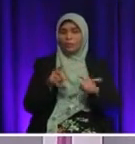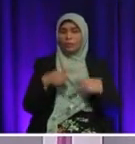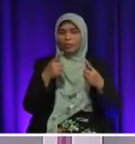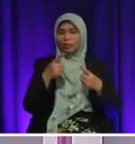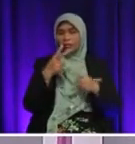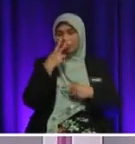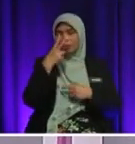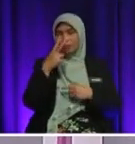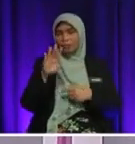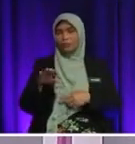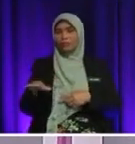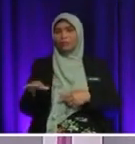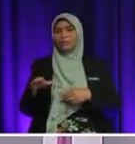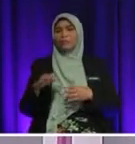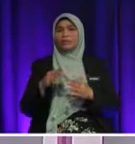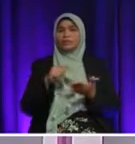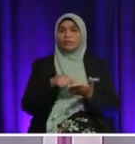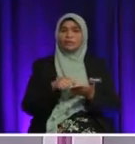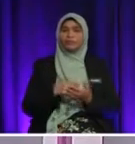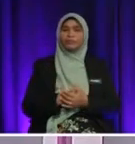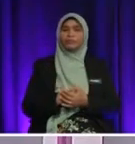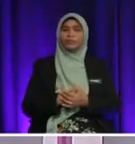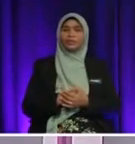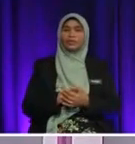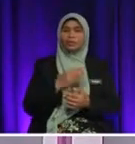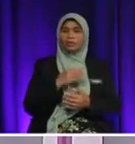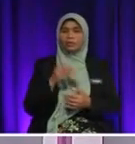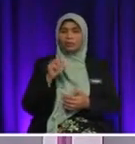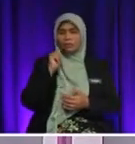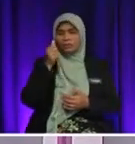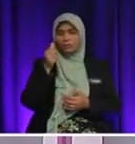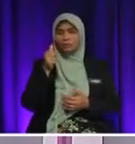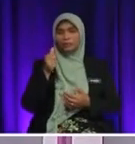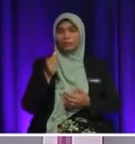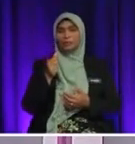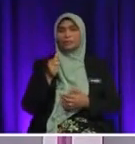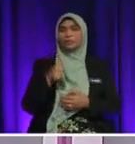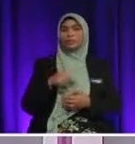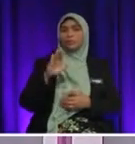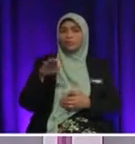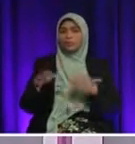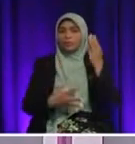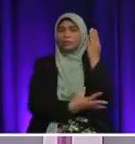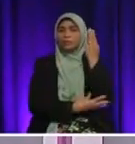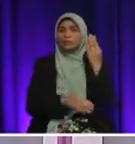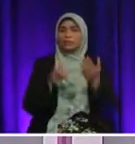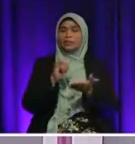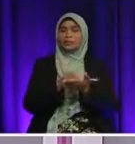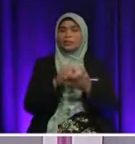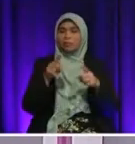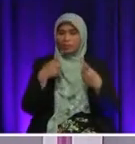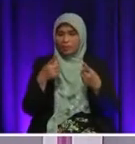rumahnya. Dan pada keesokan harinya, budak miskin pergilah ke kampung Shah Bandar bawa bersama-sama dengan ular